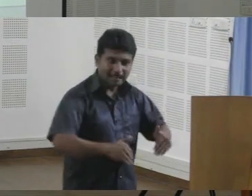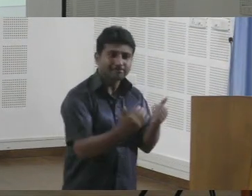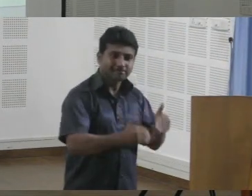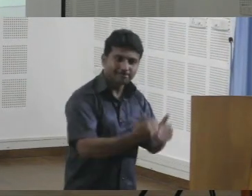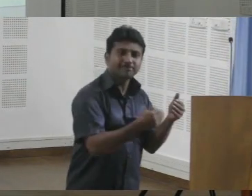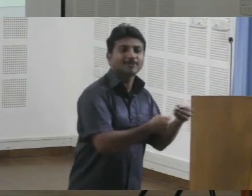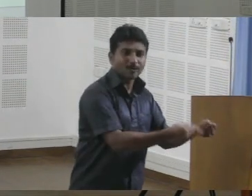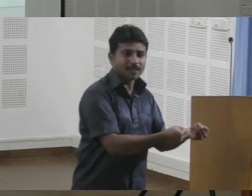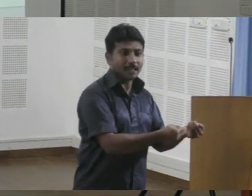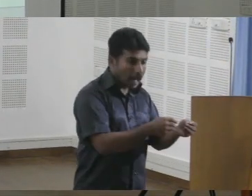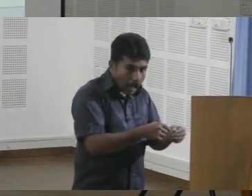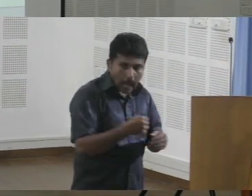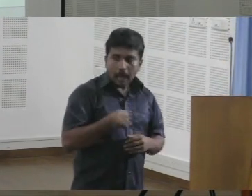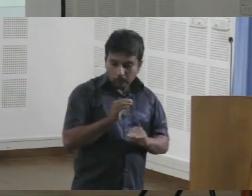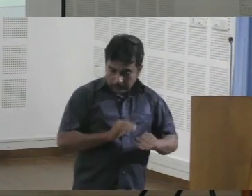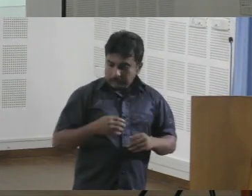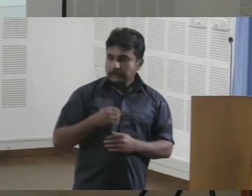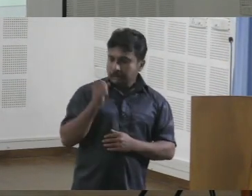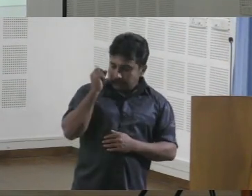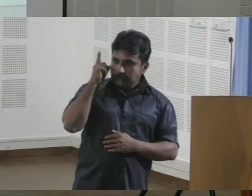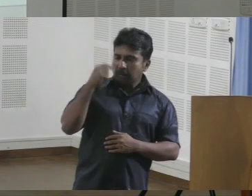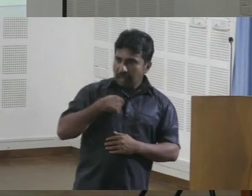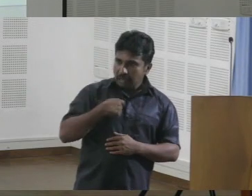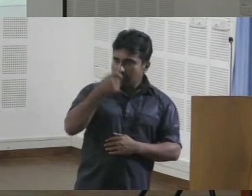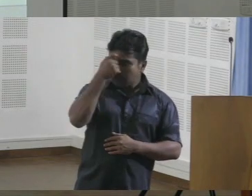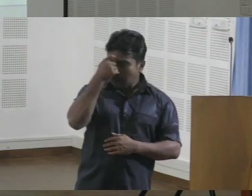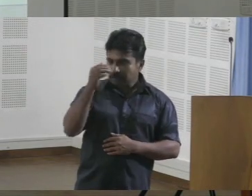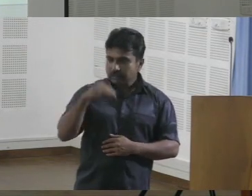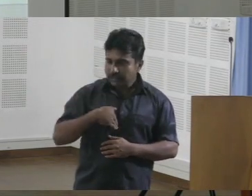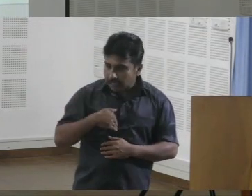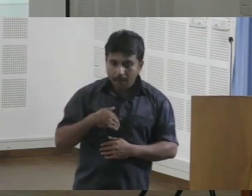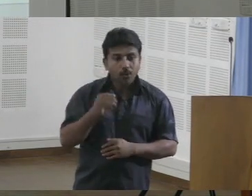അവന് മനസ്സിലാവാൻ തുടങ്ങി. അപ്പോൾ അവന് പ്രോബ്ലം ഉള്ളപ്പോൾ അവൻ വന്ന് കാണിക്കാൻ തുടങ്ങി.